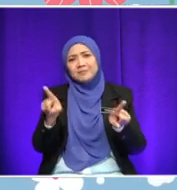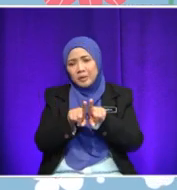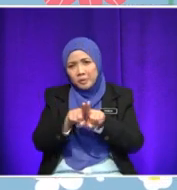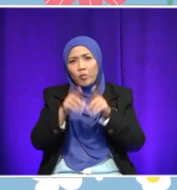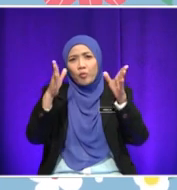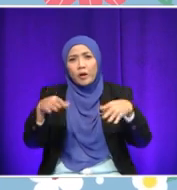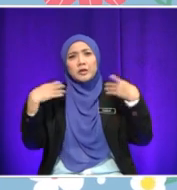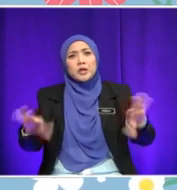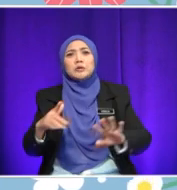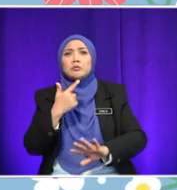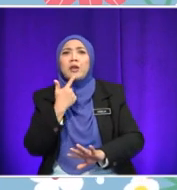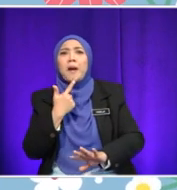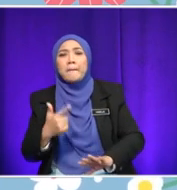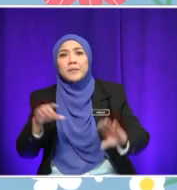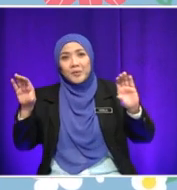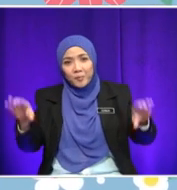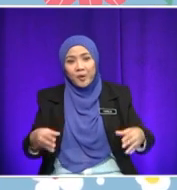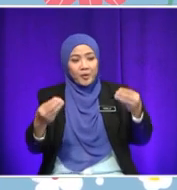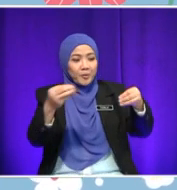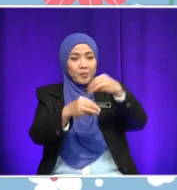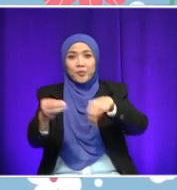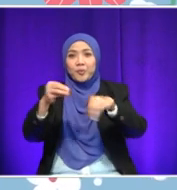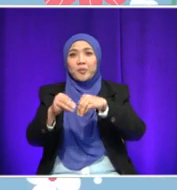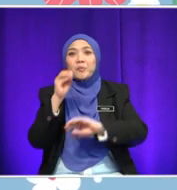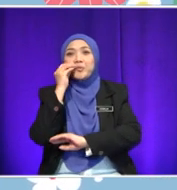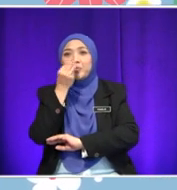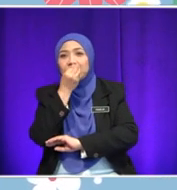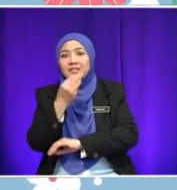numpak kemahiran itu memang ada mungkin dari teori